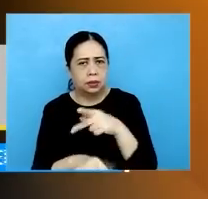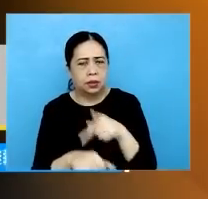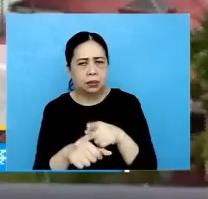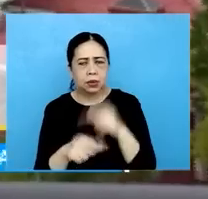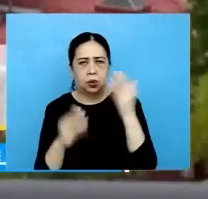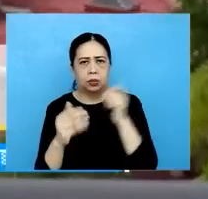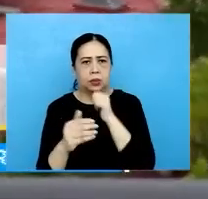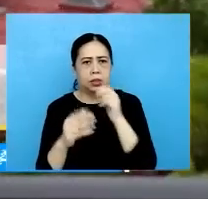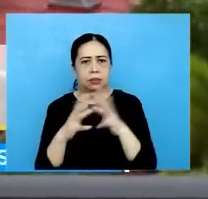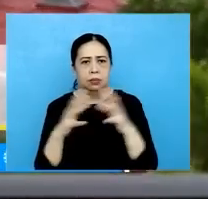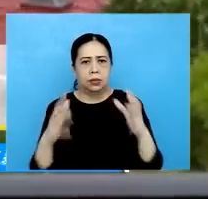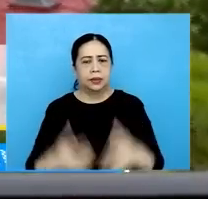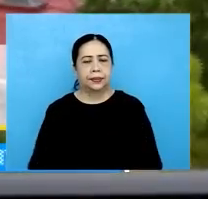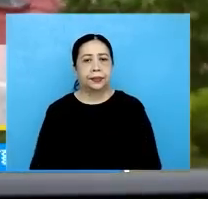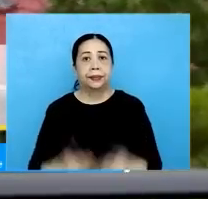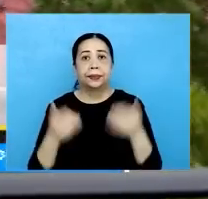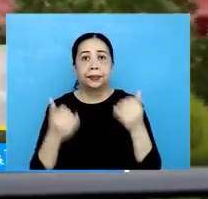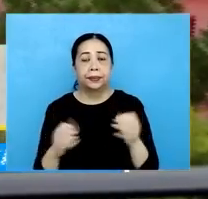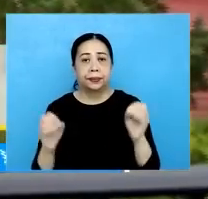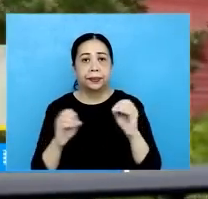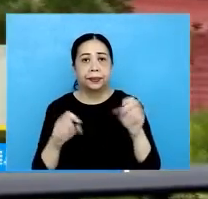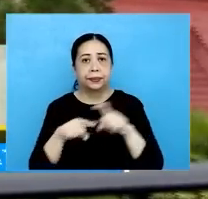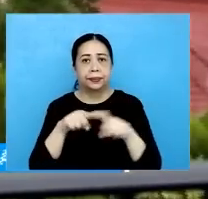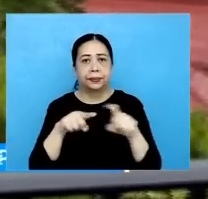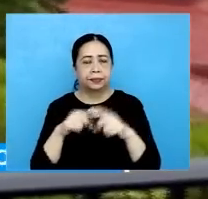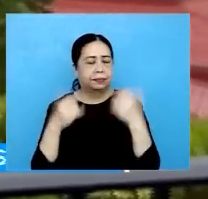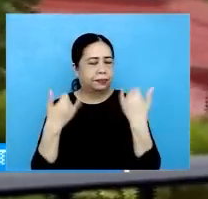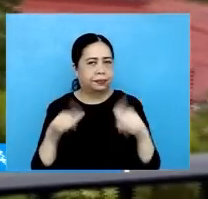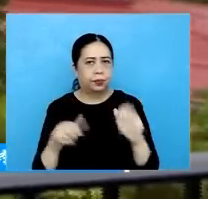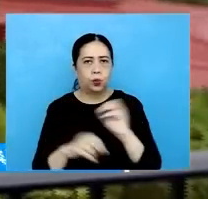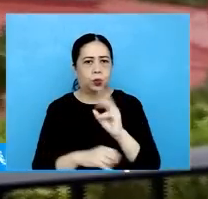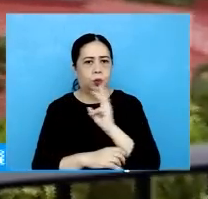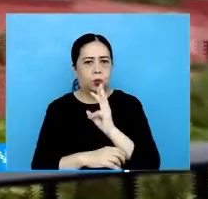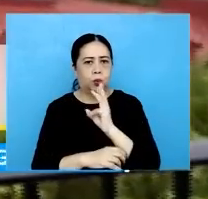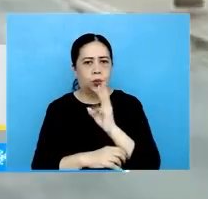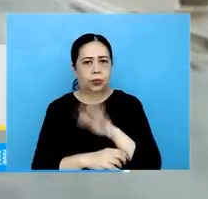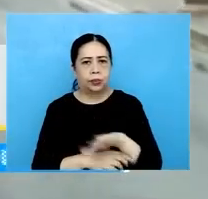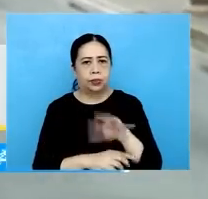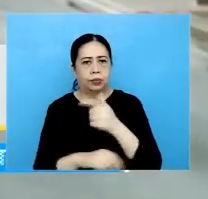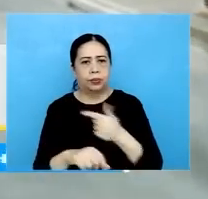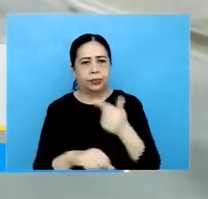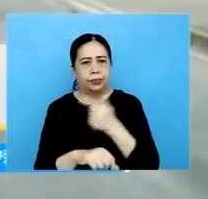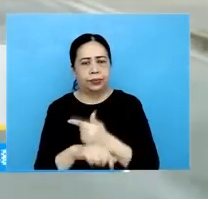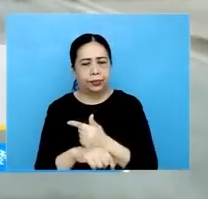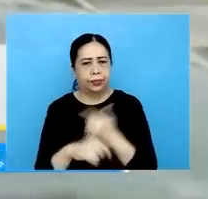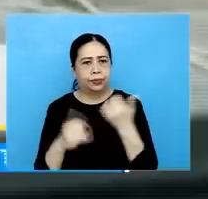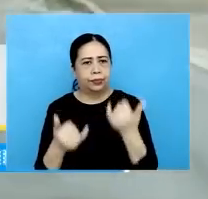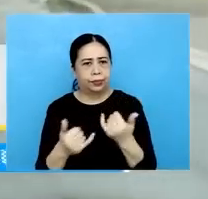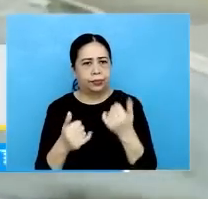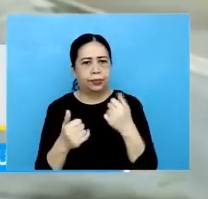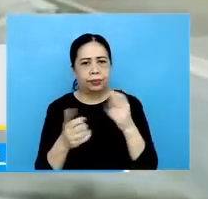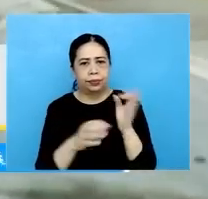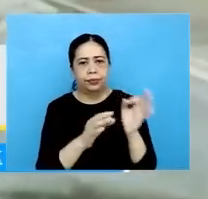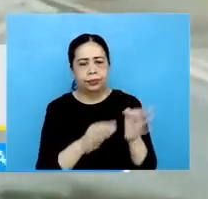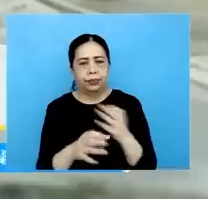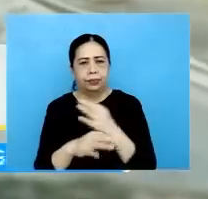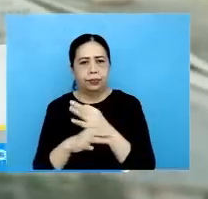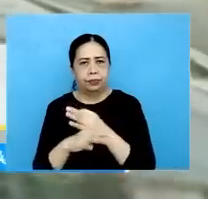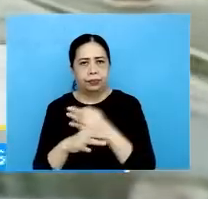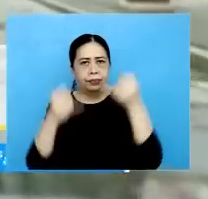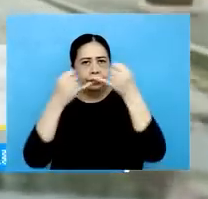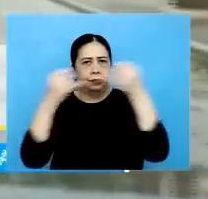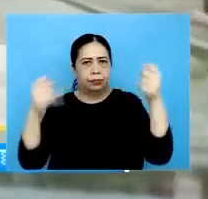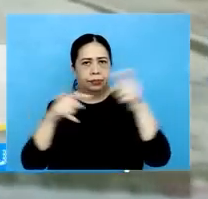amin. Sa ngayon wala pa ring kuryente at supply ng tubig sa malaking bahagi ng Guam. Kasalukuyan pang inaayos ang mga linya ng